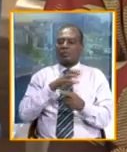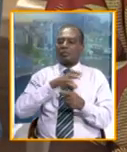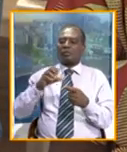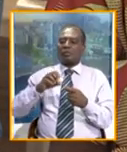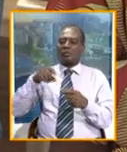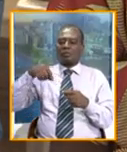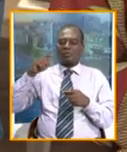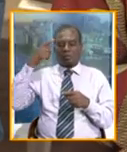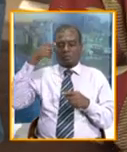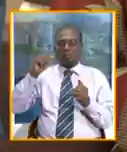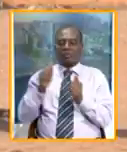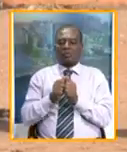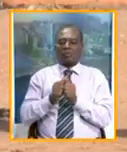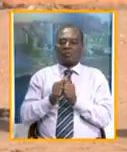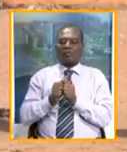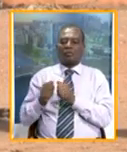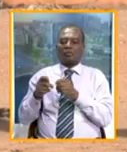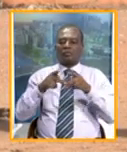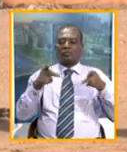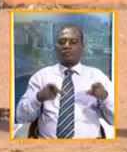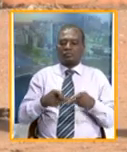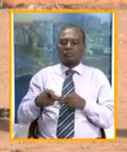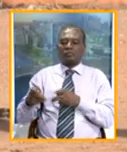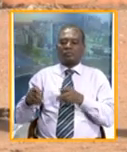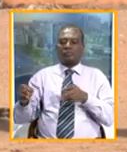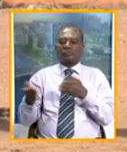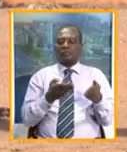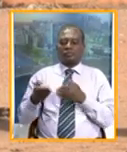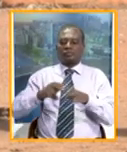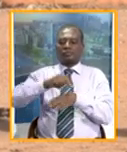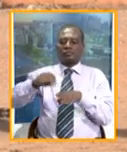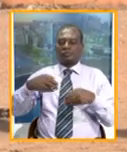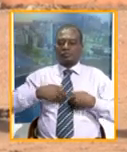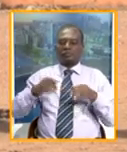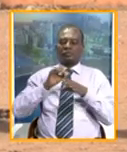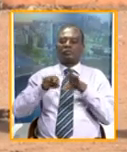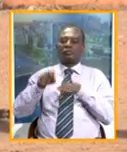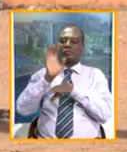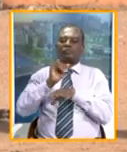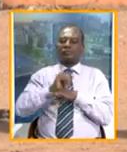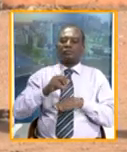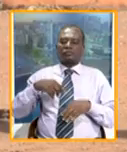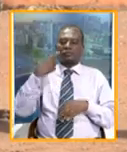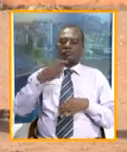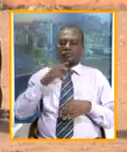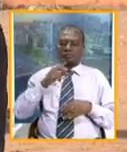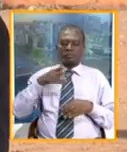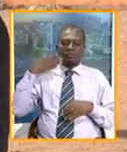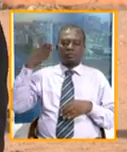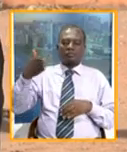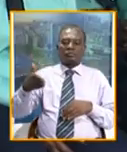le gouvernement, à travers la mise en œuvre effective du Service national jeune en Côte d'Ivoire, qui contribuera, j'en suis